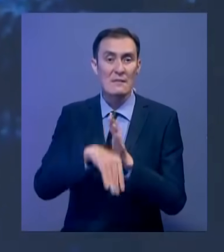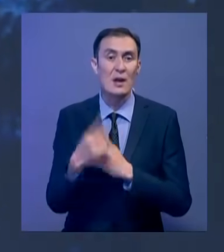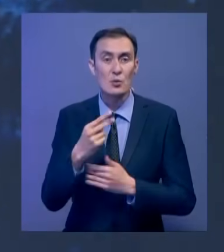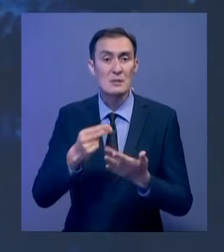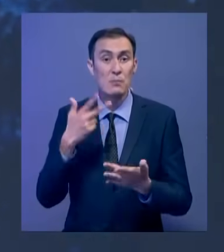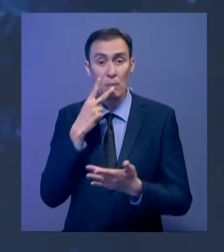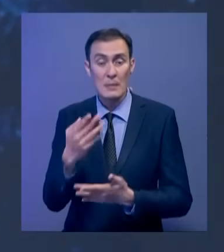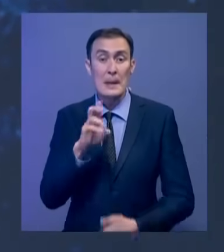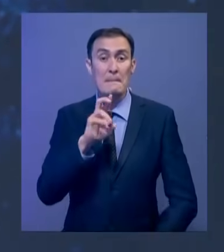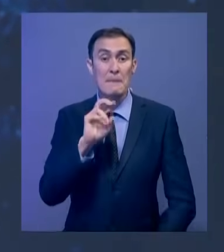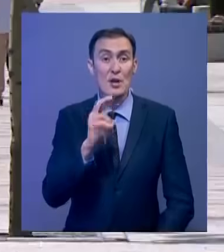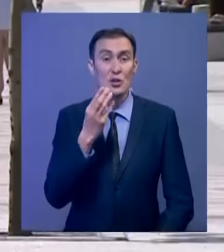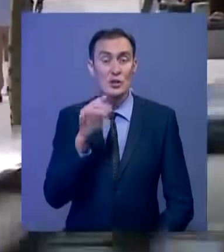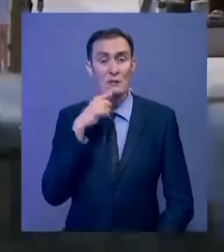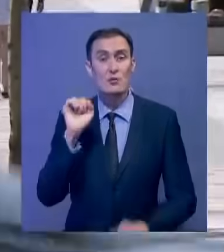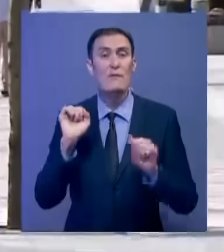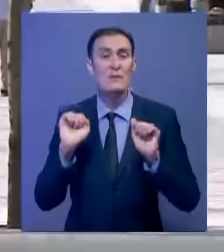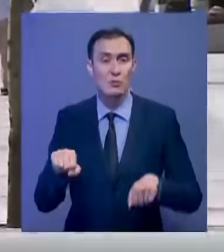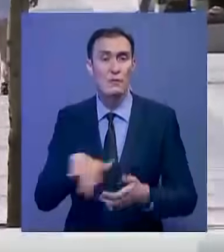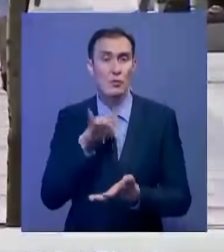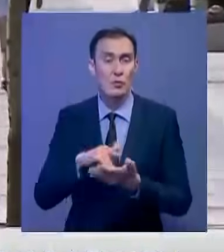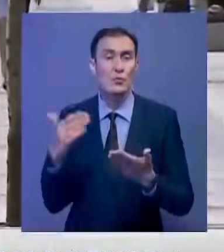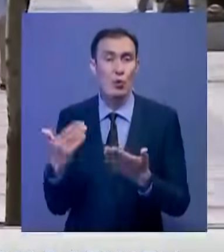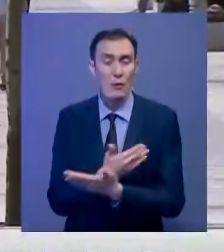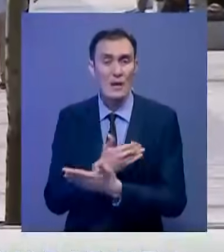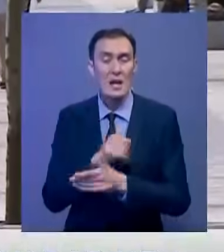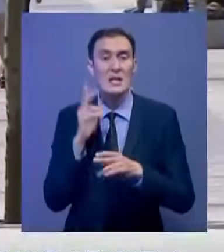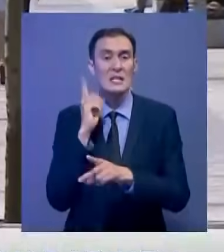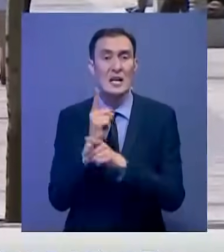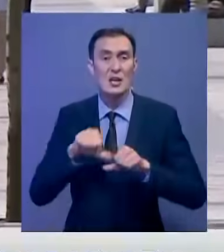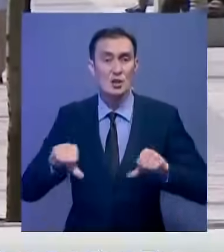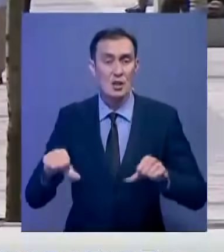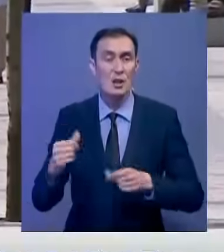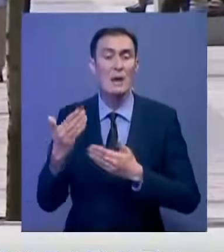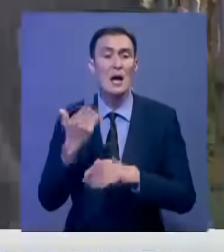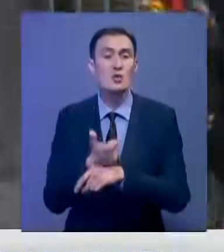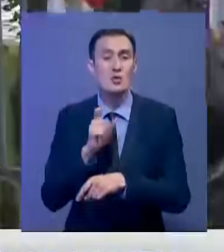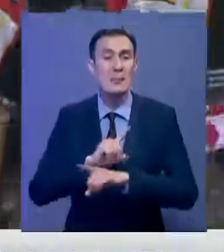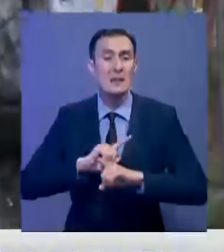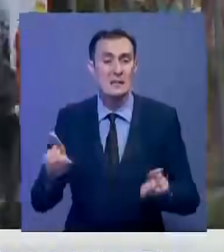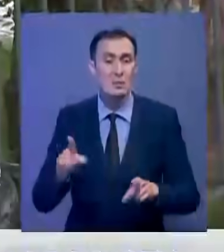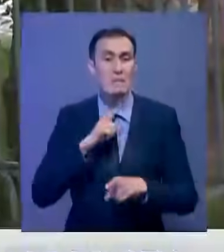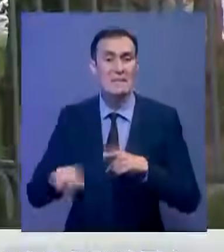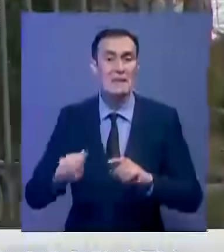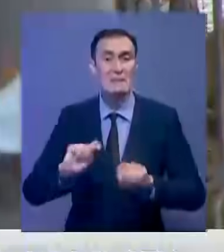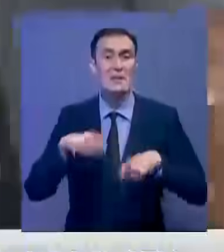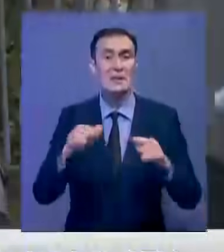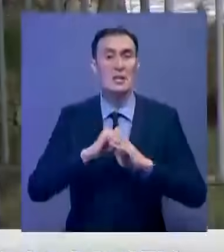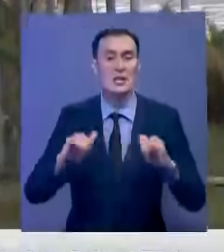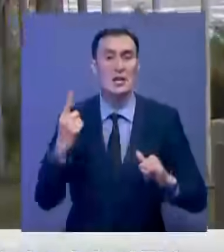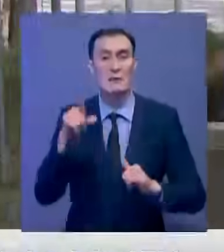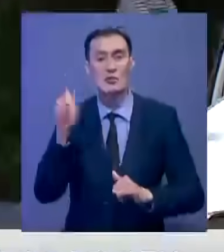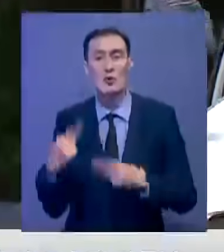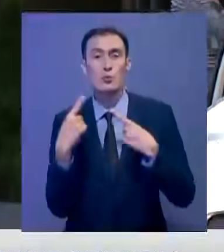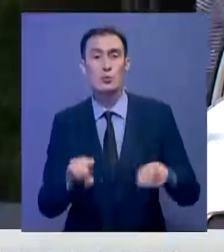в одной из проб. Бекшин не исключил, в городе могут быть введены новые ограничения. Напомню, особенность дельты в очень быстрой передаче от одного человека